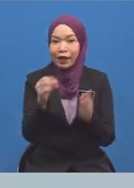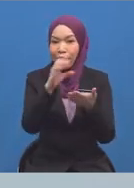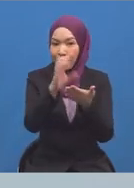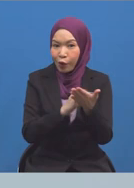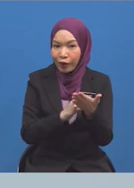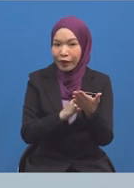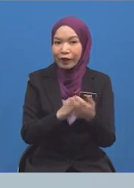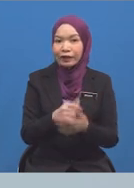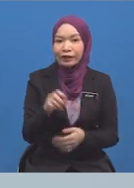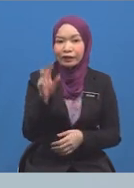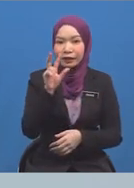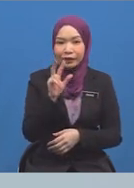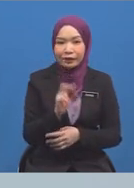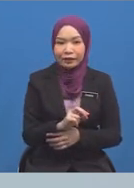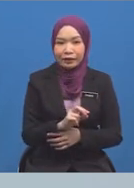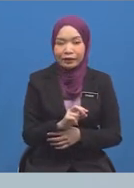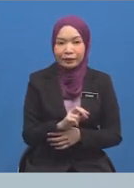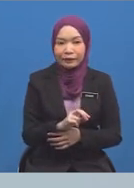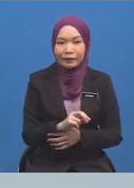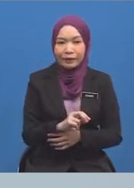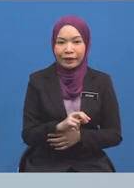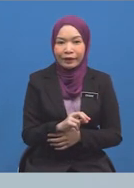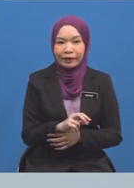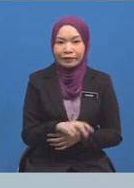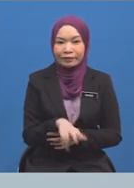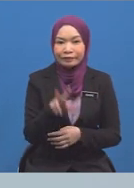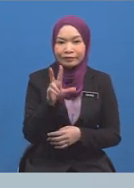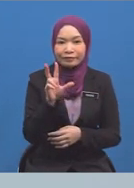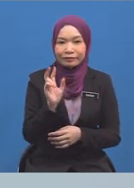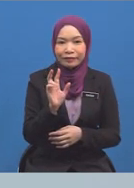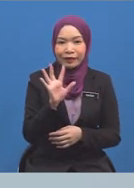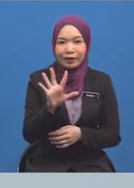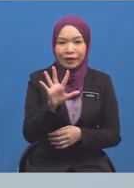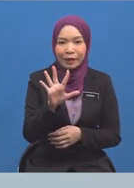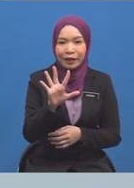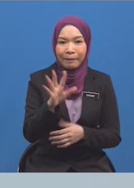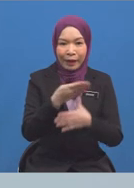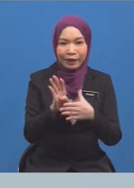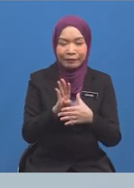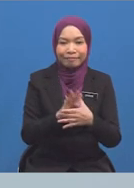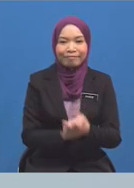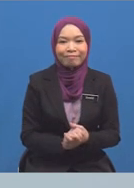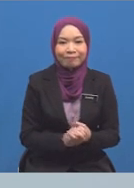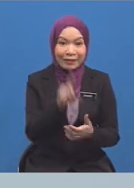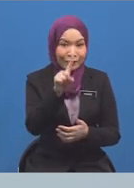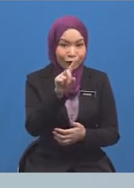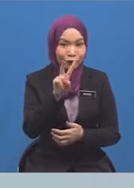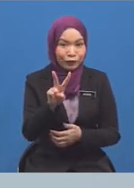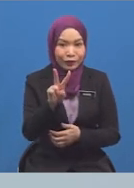5 bahagian 1 2 3 4